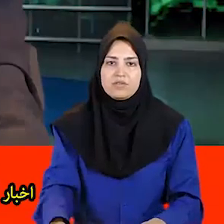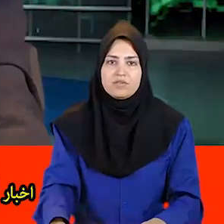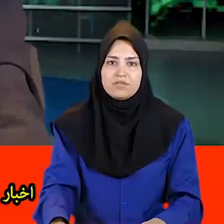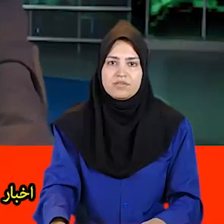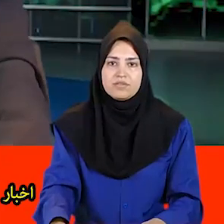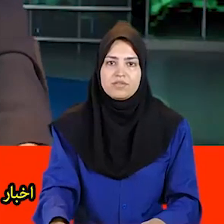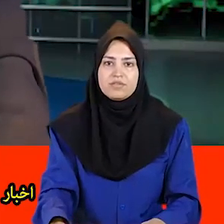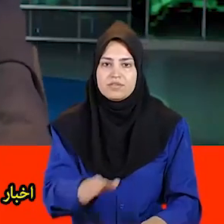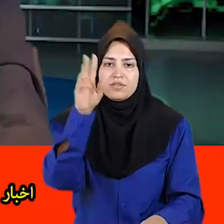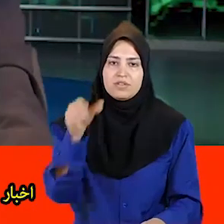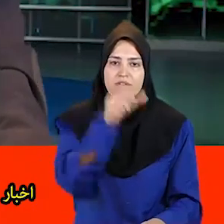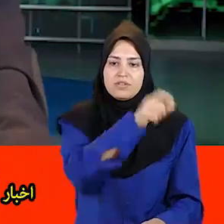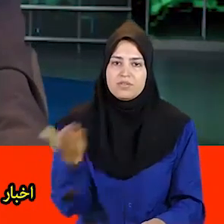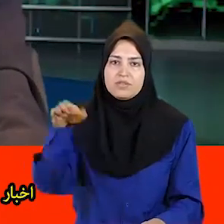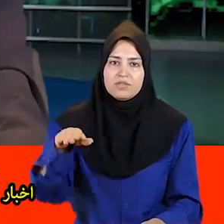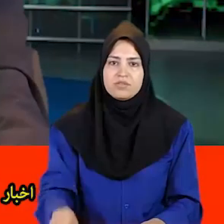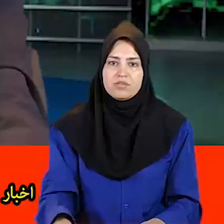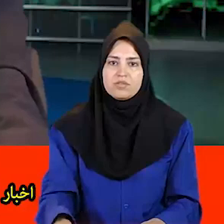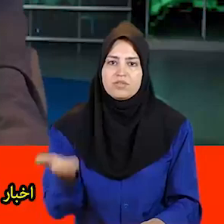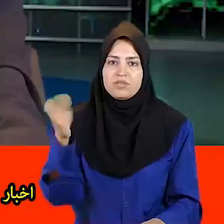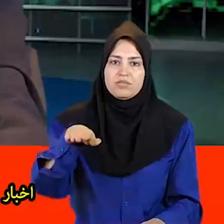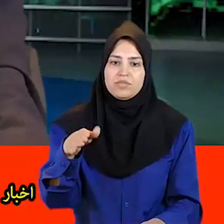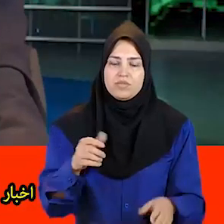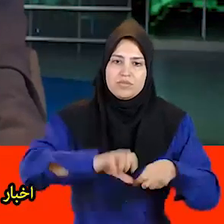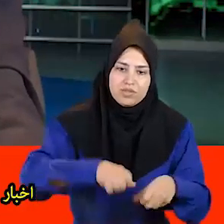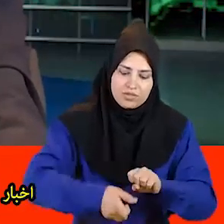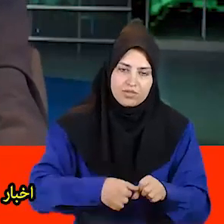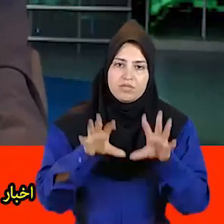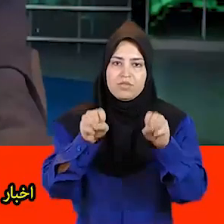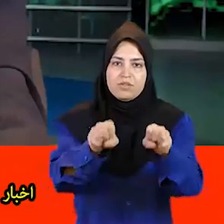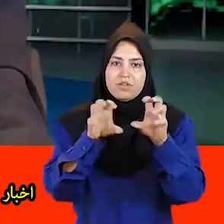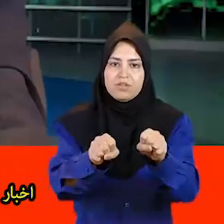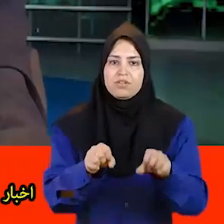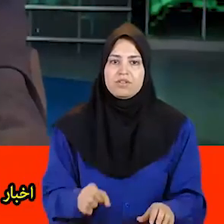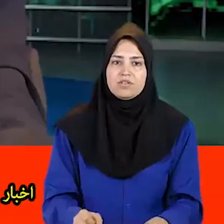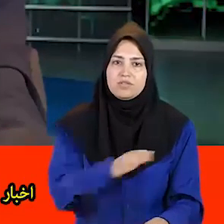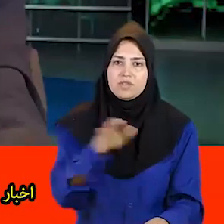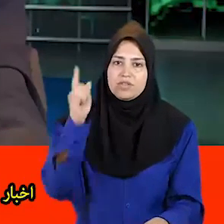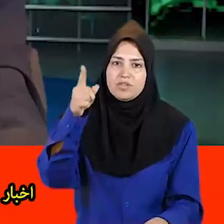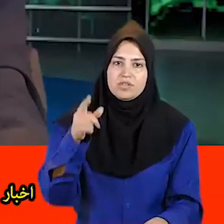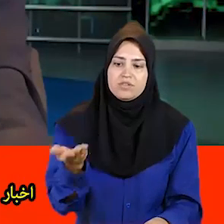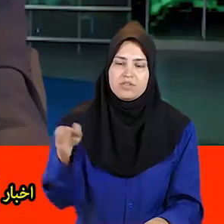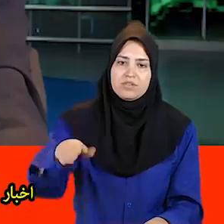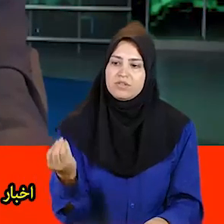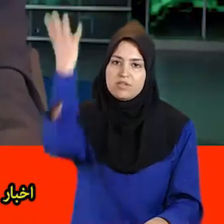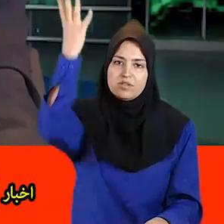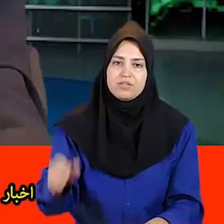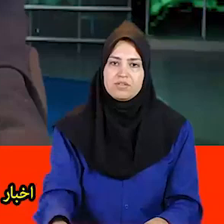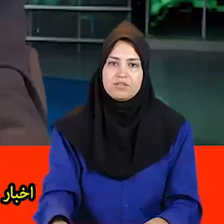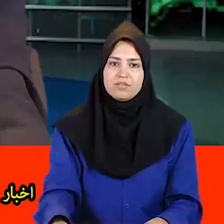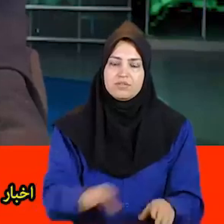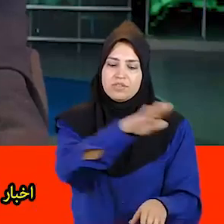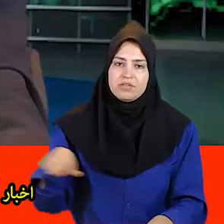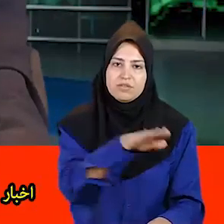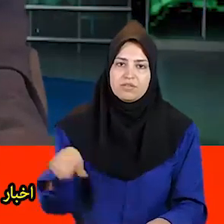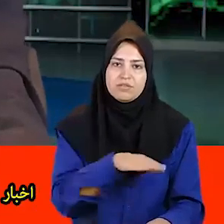افتتاح شد. دستگاه های این مرده شورخانه مرده را آنچنان میشورد و میمالد که بعضا مرده را زنده کرده است.